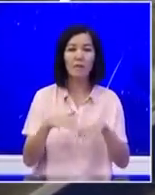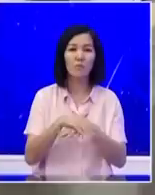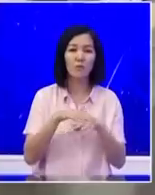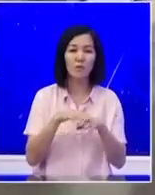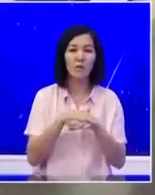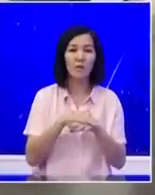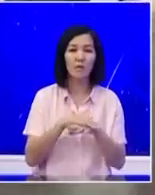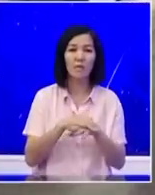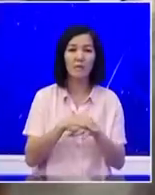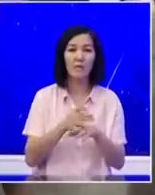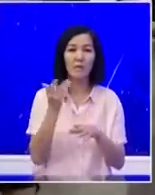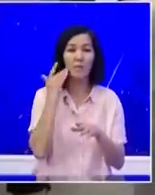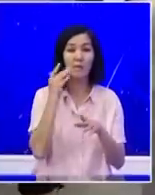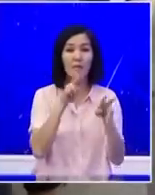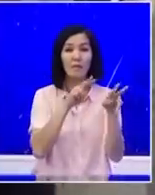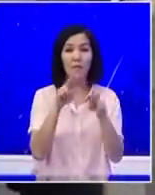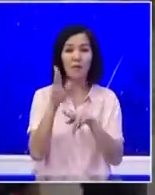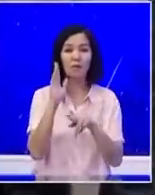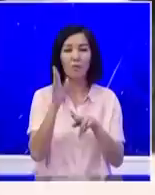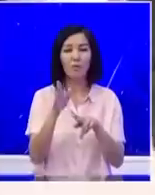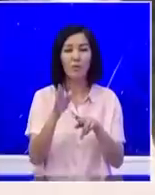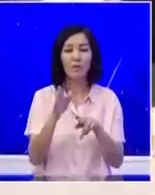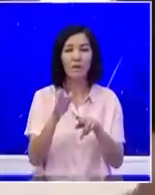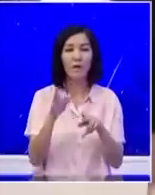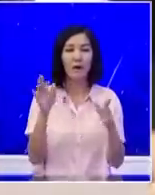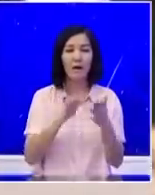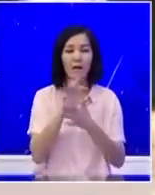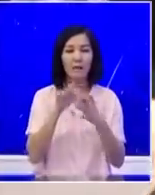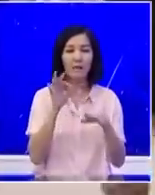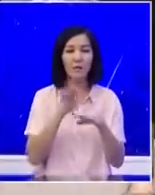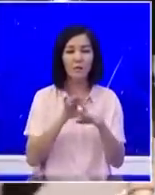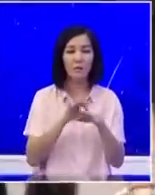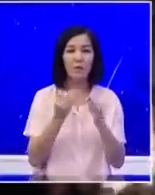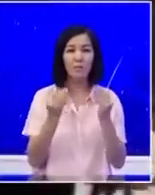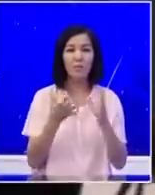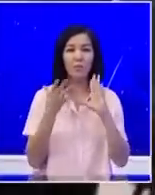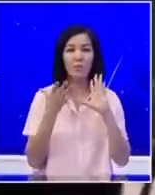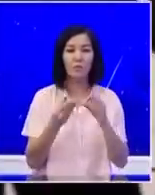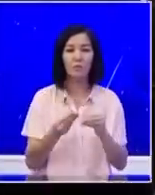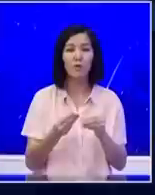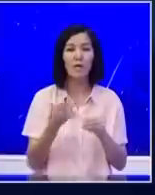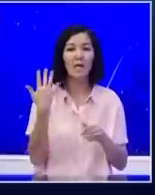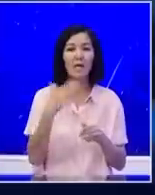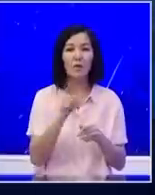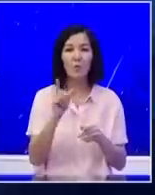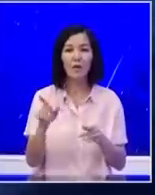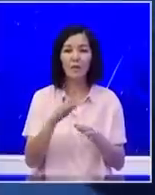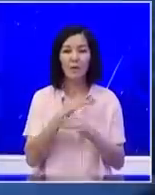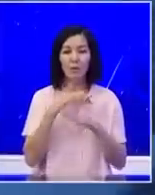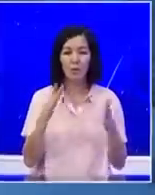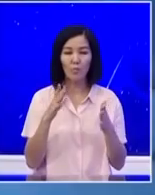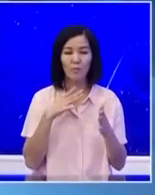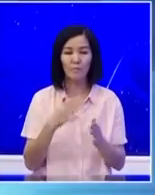мекемелер үнемі бақылауда болады дейді жауаптылар. Айта кетейік, шаһарда вирусты жұқтырғандар саны 50-ден асты. Мадина Берікқызы,